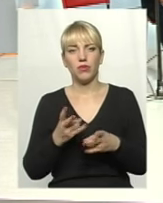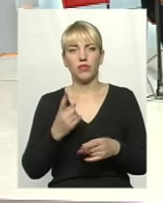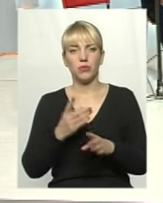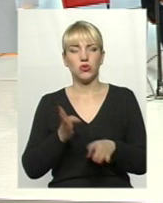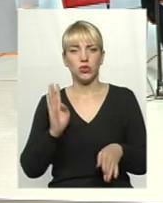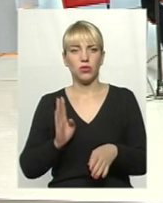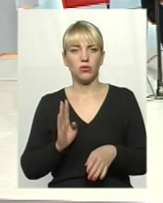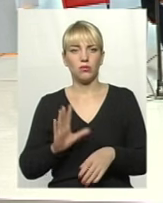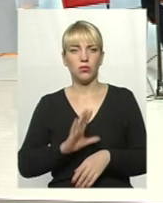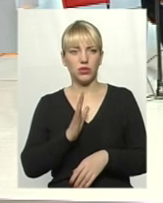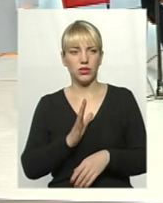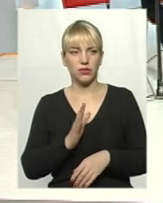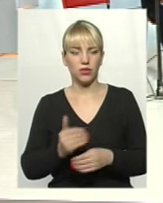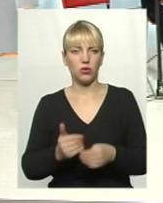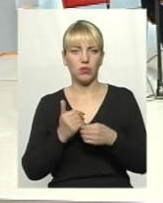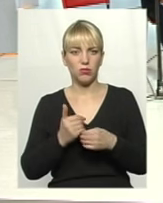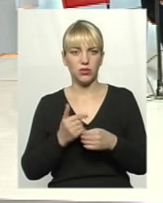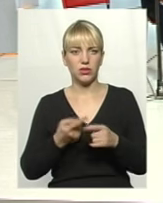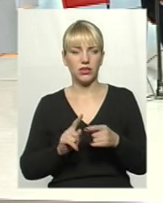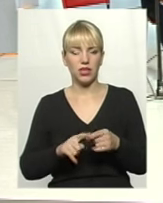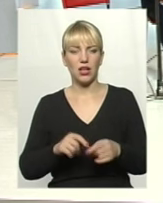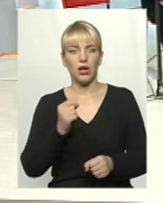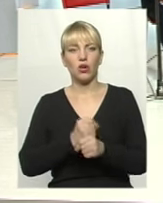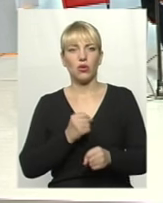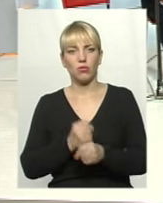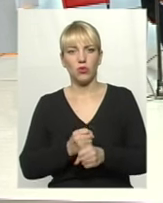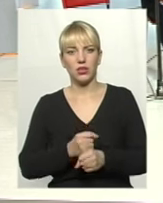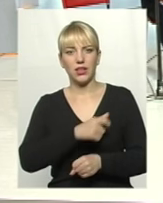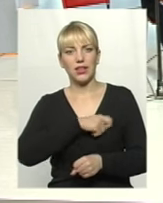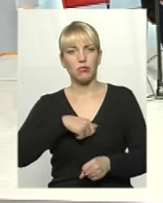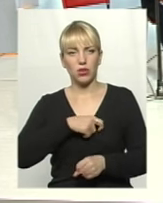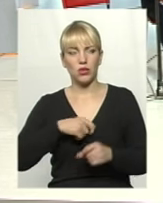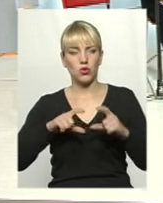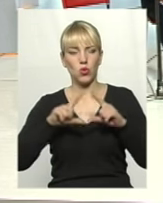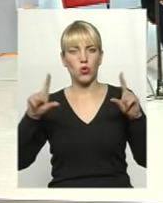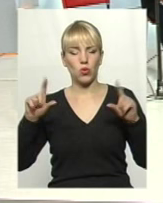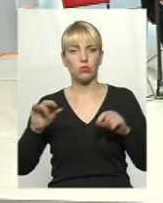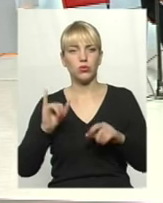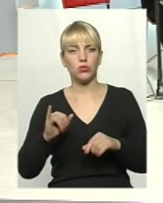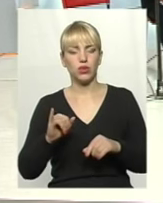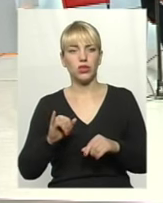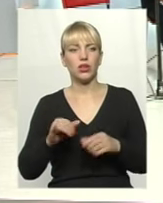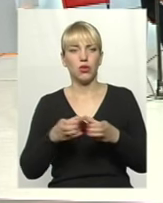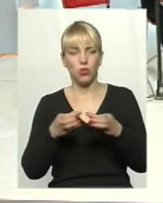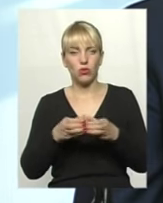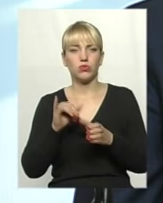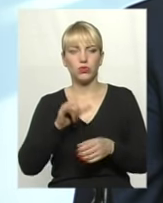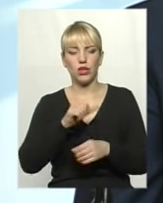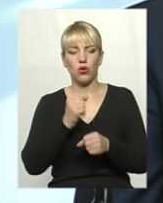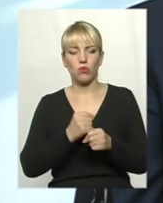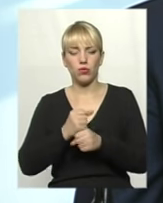бути нам в допомозі. Це робота депутатського корпусу і також робота самих